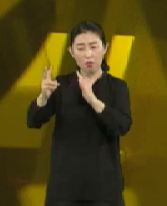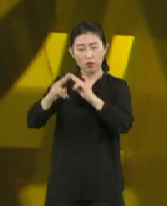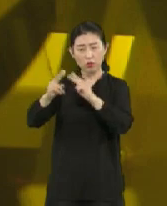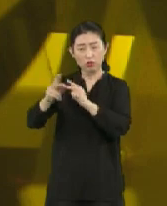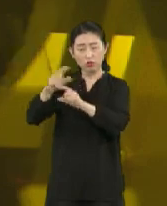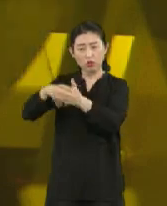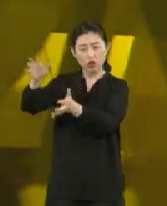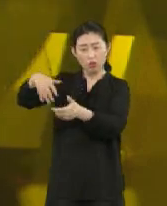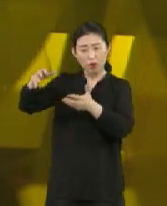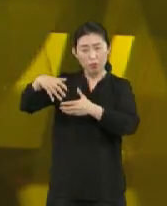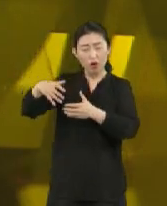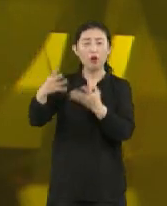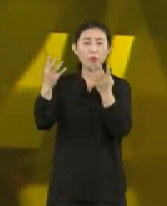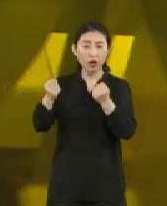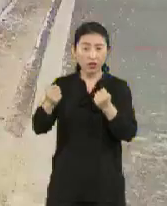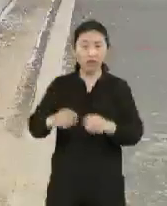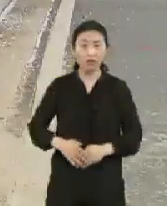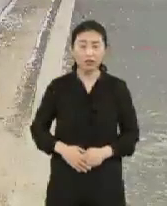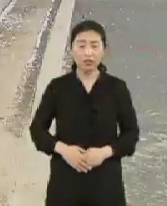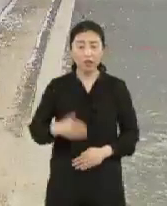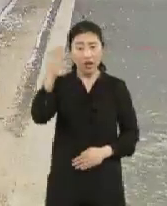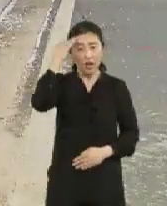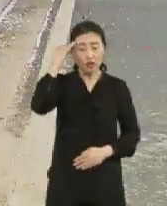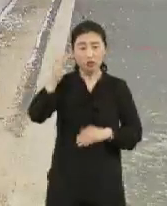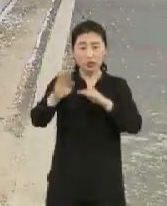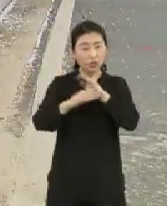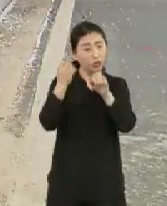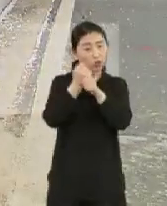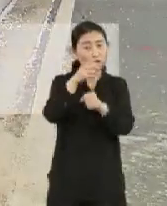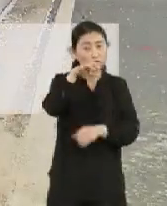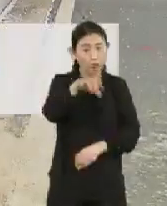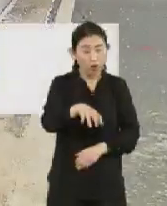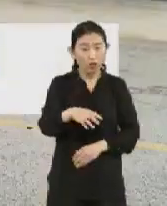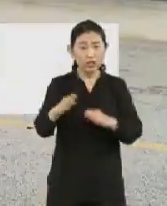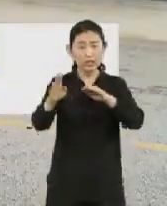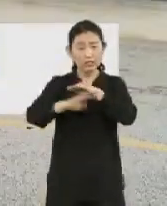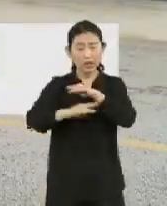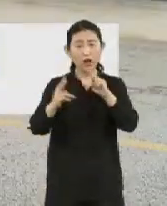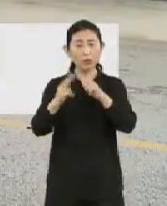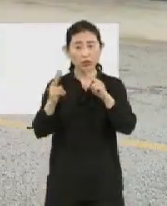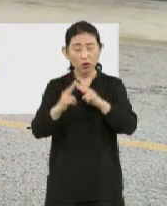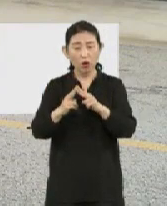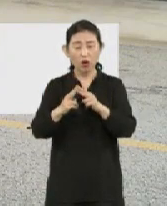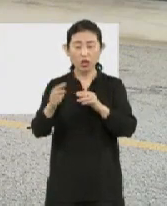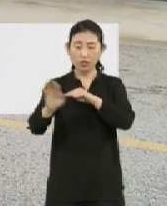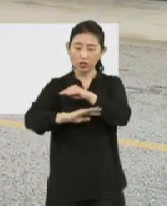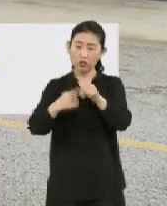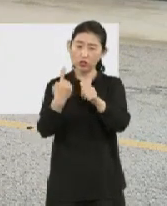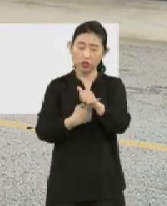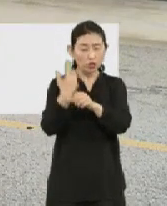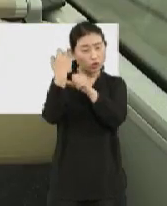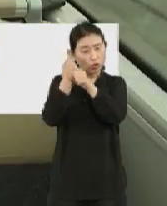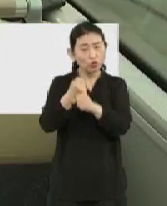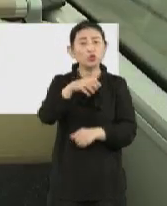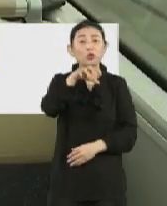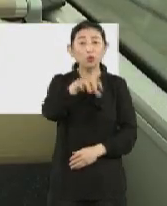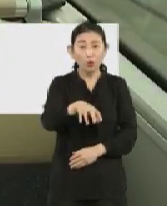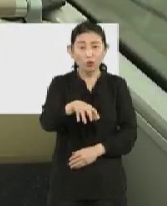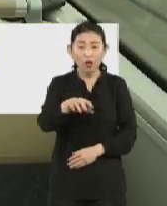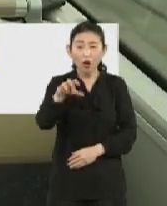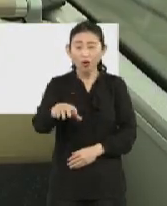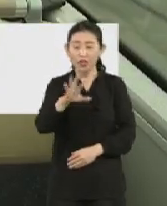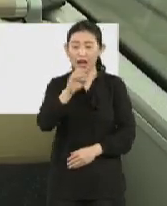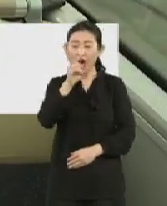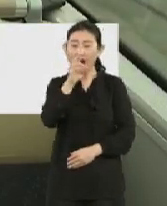커질 게 자명합니다. 이런 가운데 한국자동차연구원이 차량 반도체와 자율주행 차량 연구개발 캠퍼스를